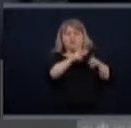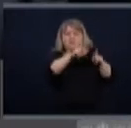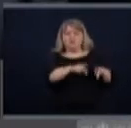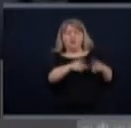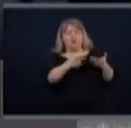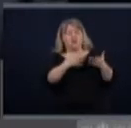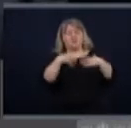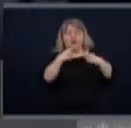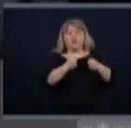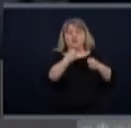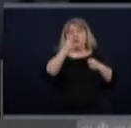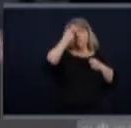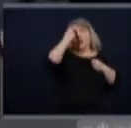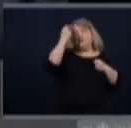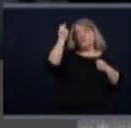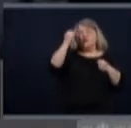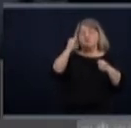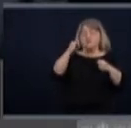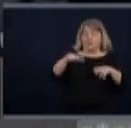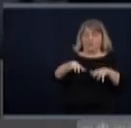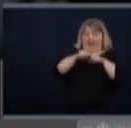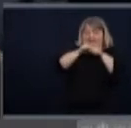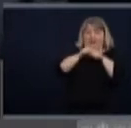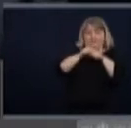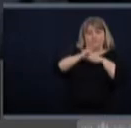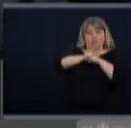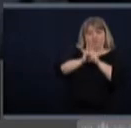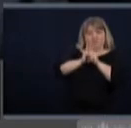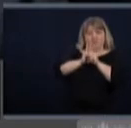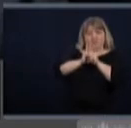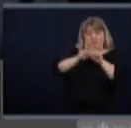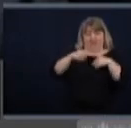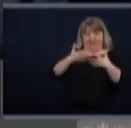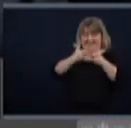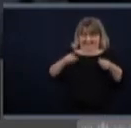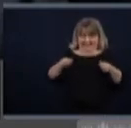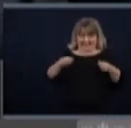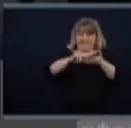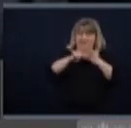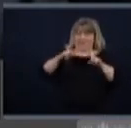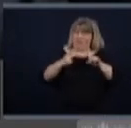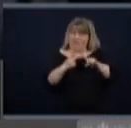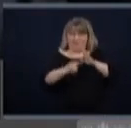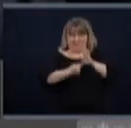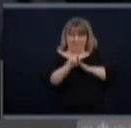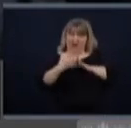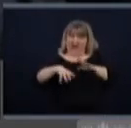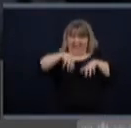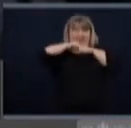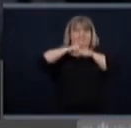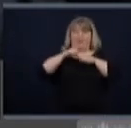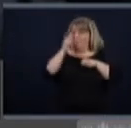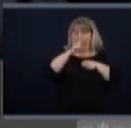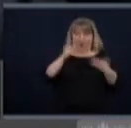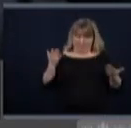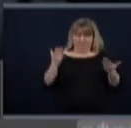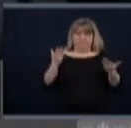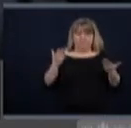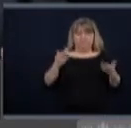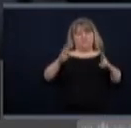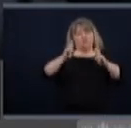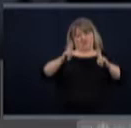d'avoir la COVID-19 puis d'en être guéri, ça pourrait immuniser. C'est ce qu'on souhaite tout le monde, parce que sinon,